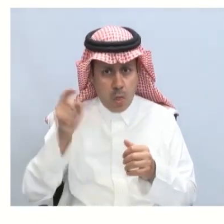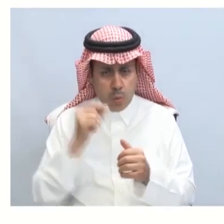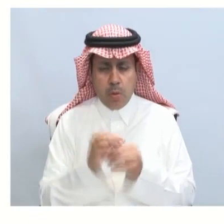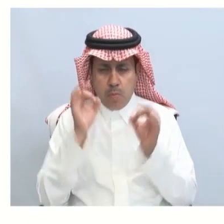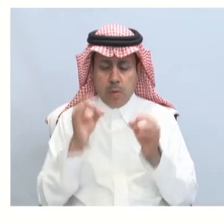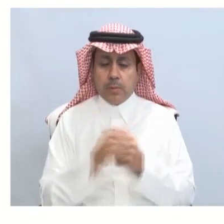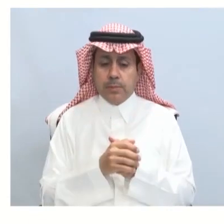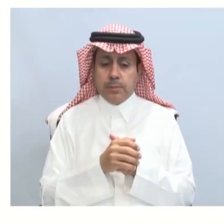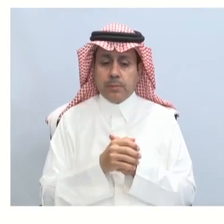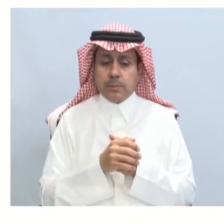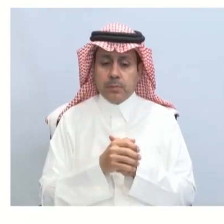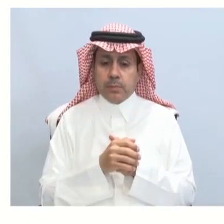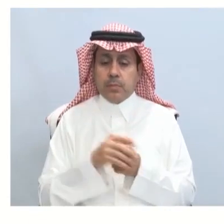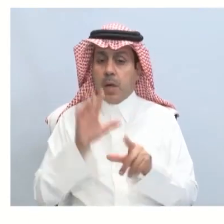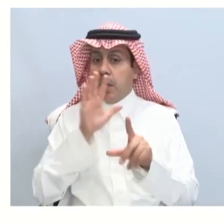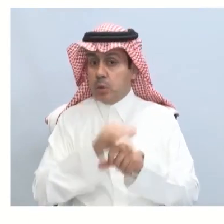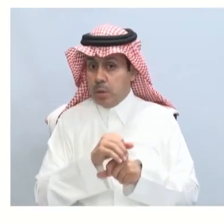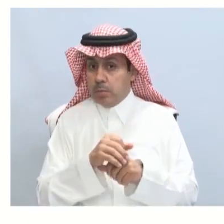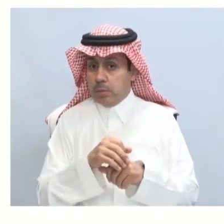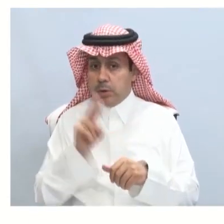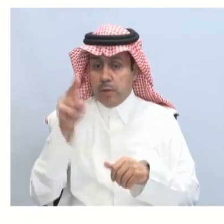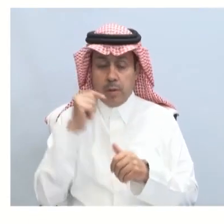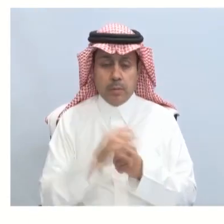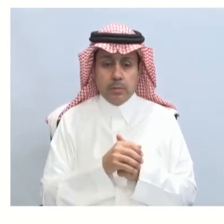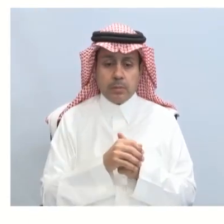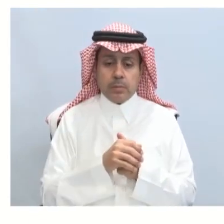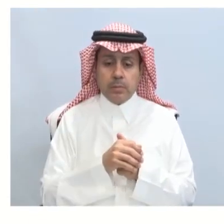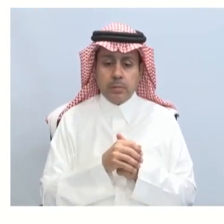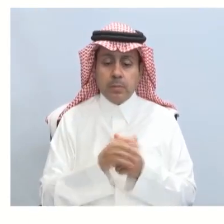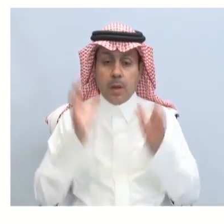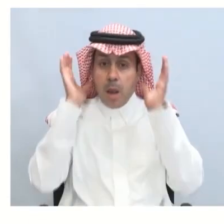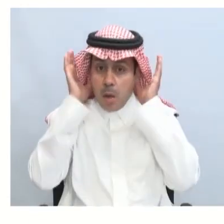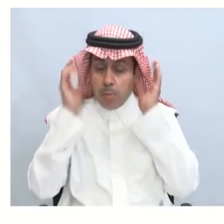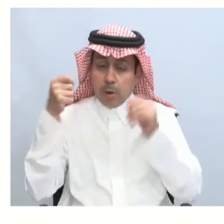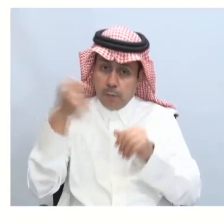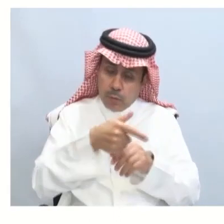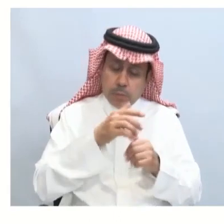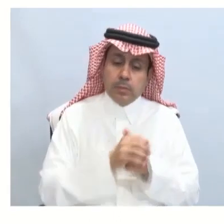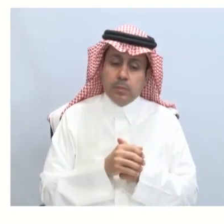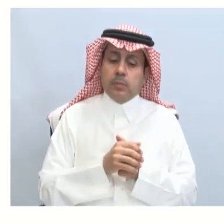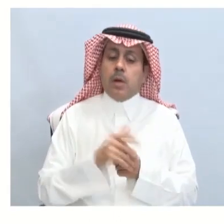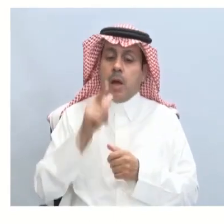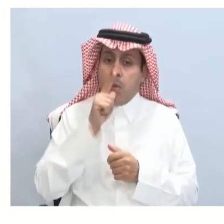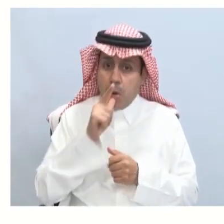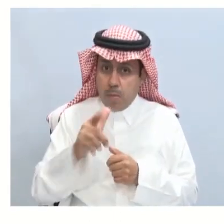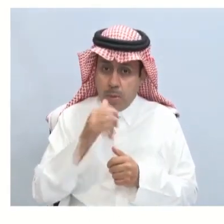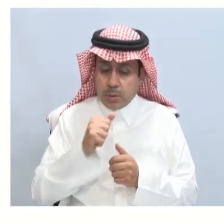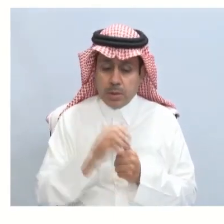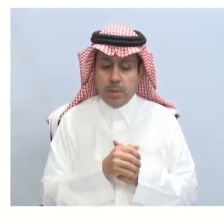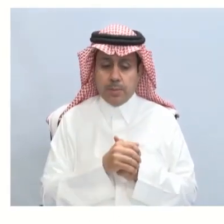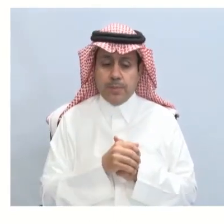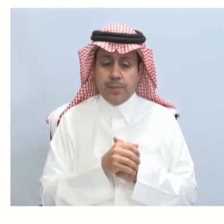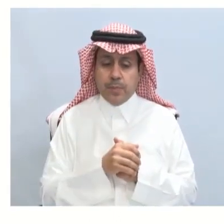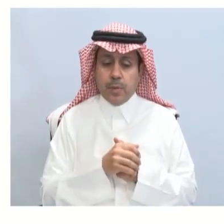الى ذلك كان لا يوجد احد يتفرغ للامامه او الاذان الا باجره وذلك لقول النبي صلى الله عليه